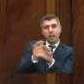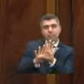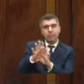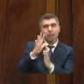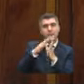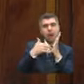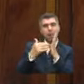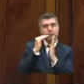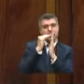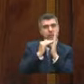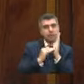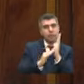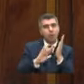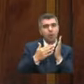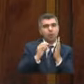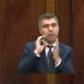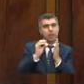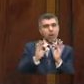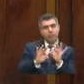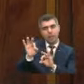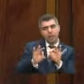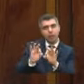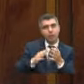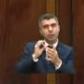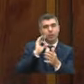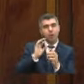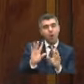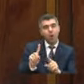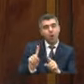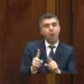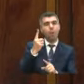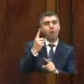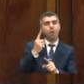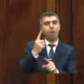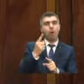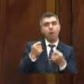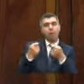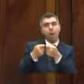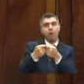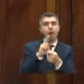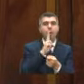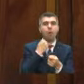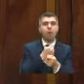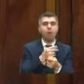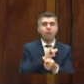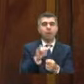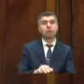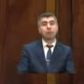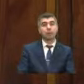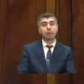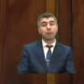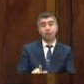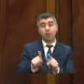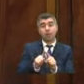الحكومي في مخطط تنفيذي قد يكون هو الأول من نوعه في تاريخ الحكومات في المغرب، يتضمن الإجراءات